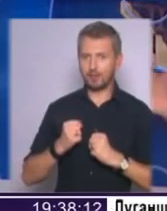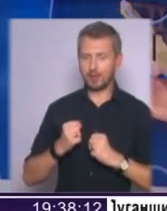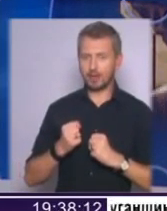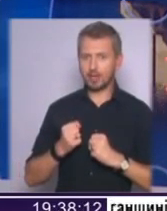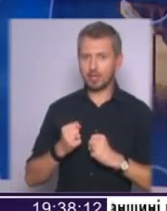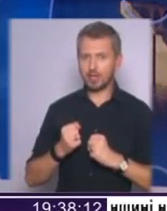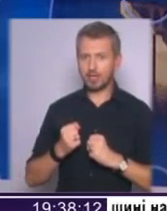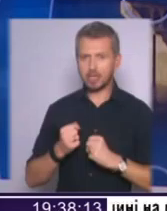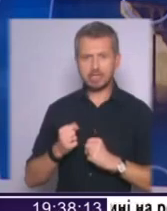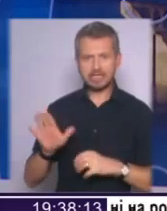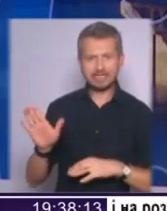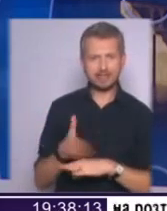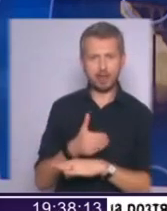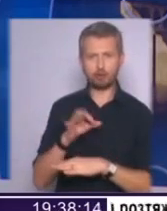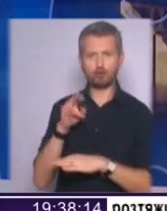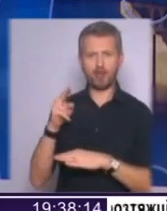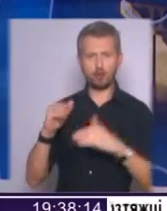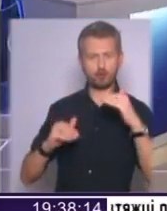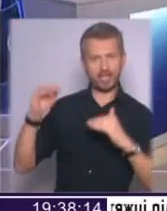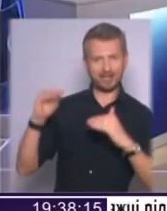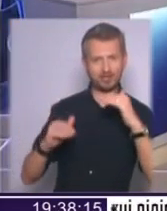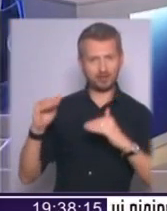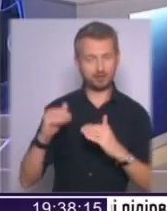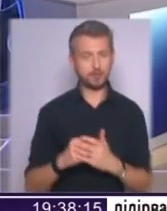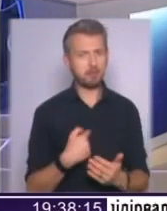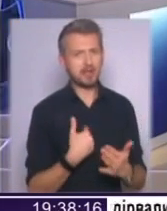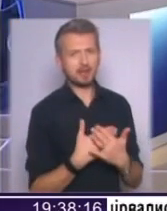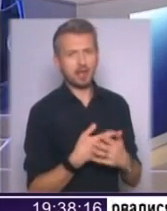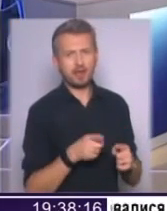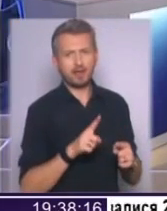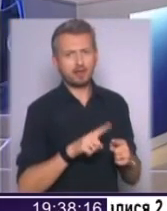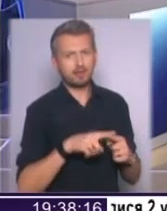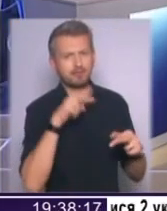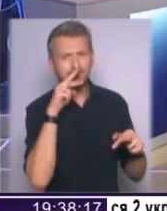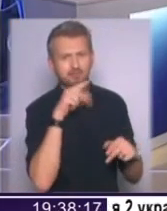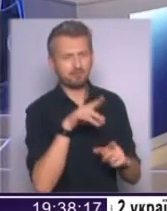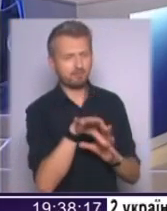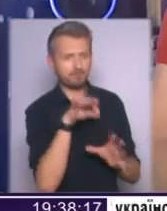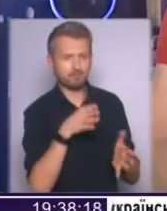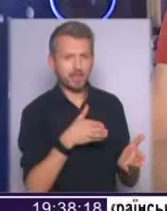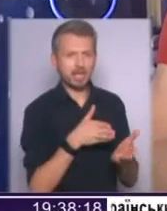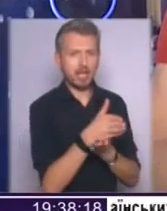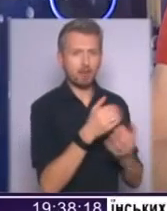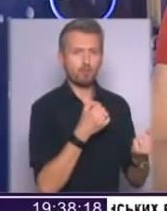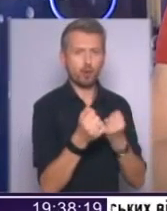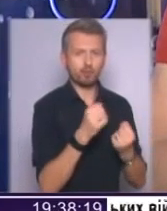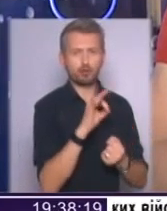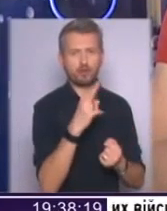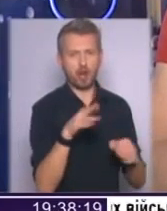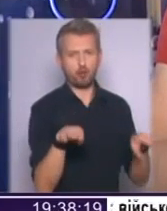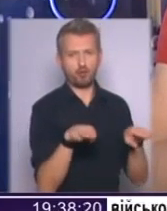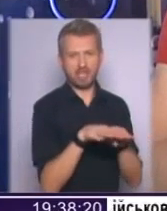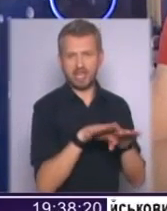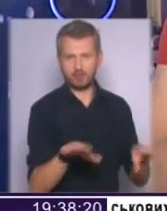зняти оцю соціальну нерівність? Я, чесно кажучи, от мені здається, що це не зовсім обраний, взагалі, був правильна стратегія боротьби з соціальною нерівністю щодо пенсії.